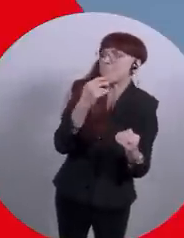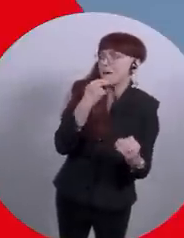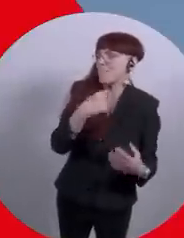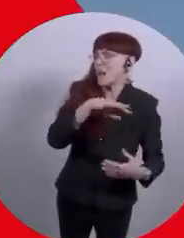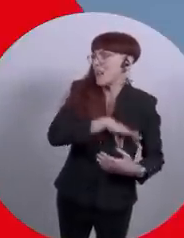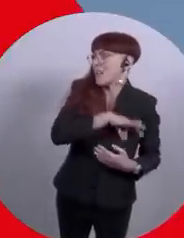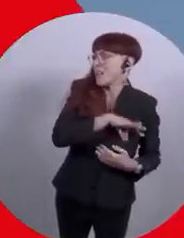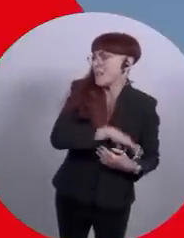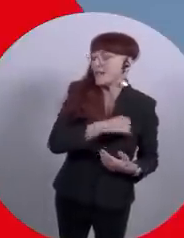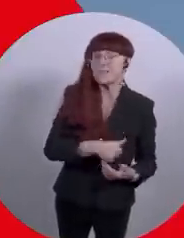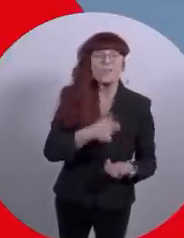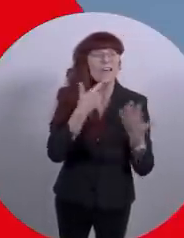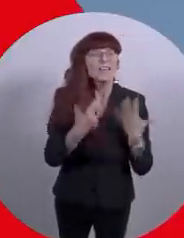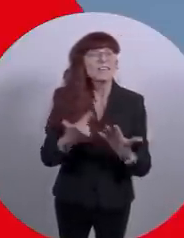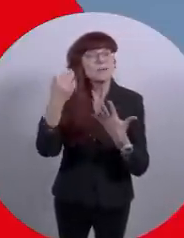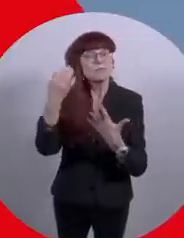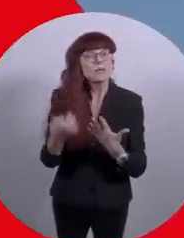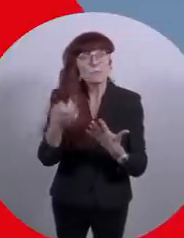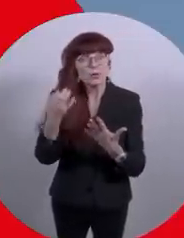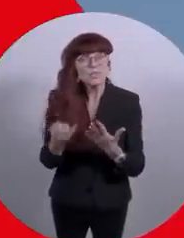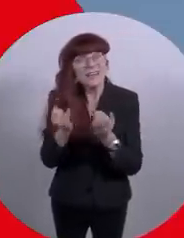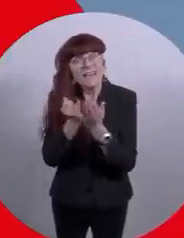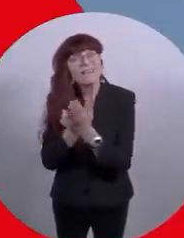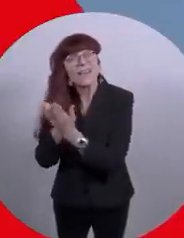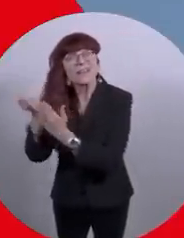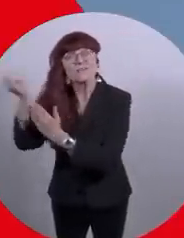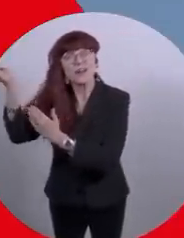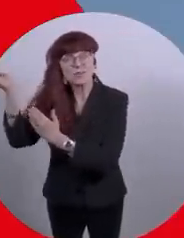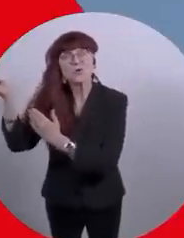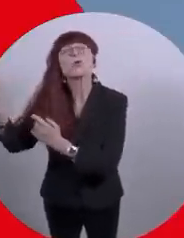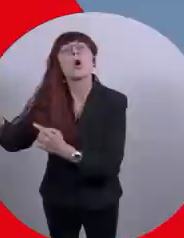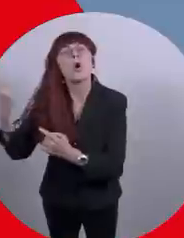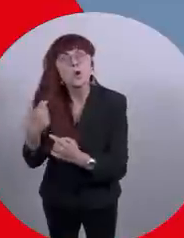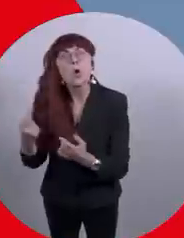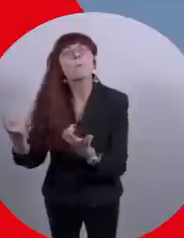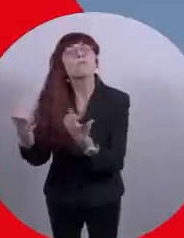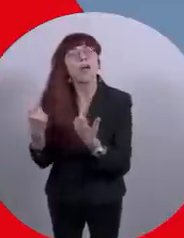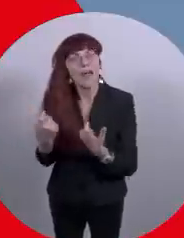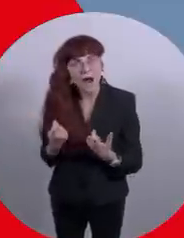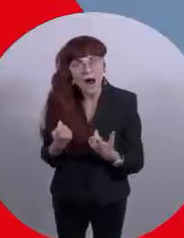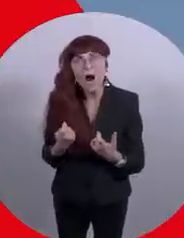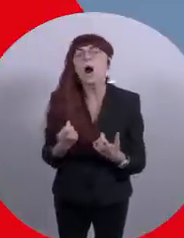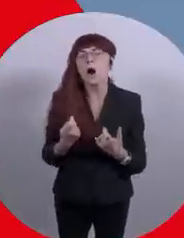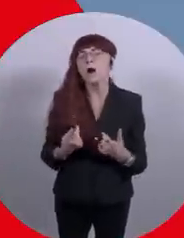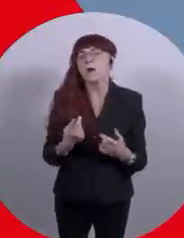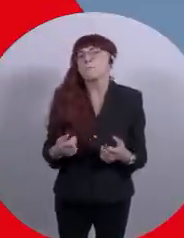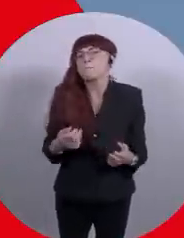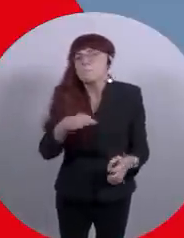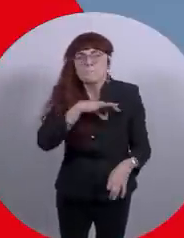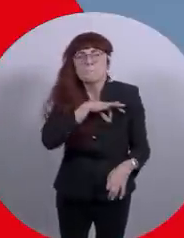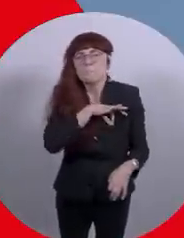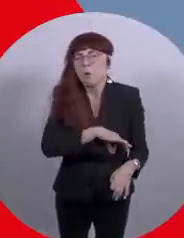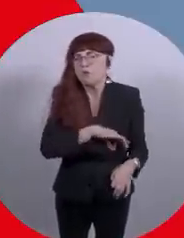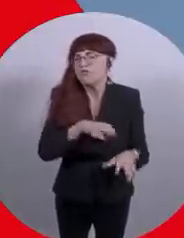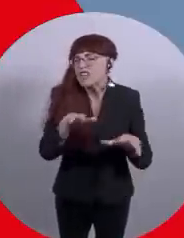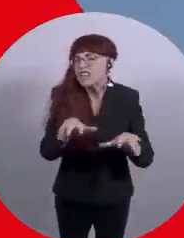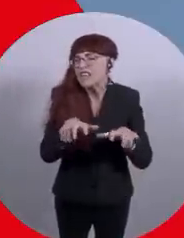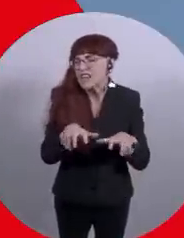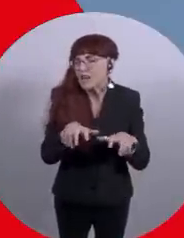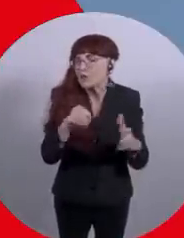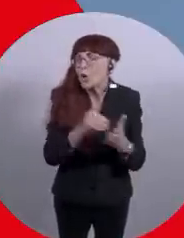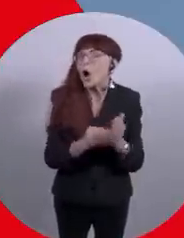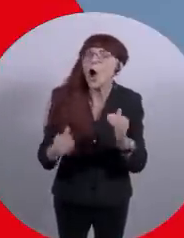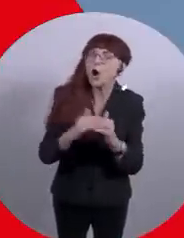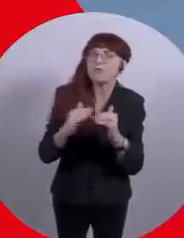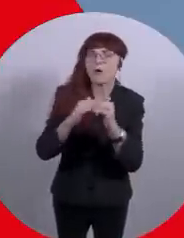dass 70% der Inflation aus diesem profitieren heraus auch zusätzlich noch mal schwerer gemacht wird wie